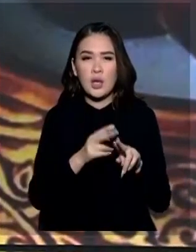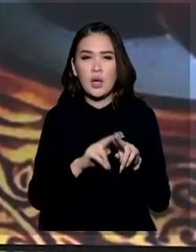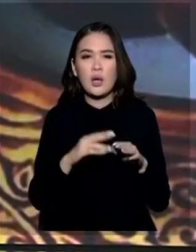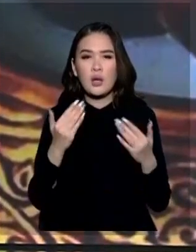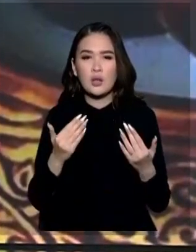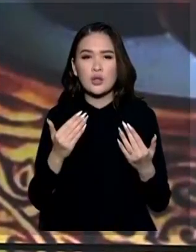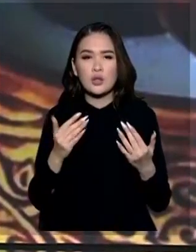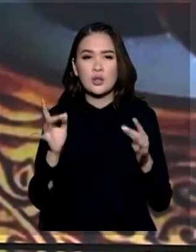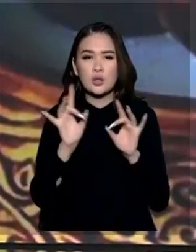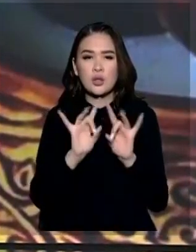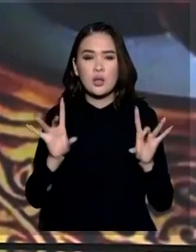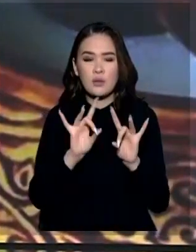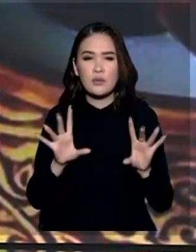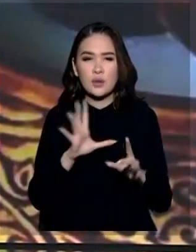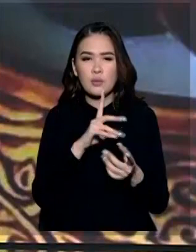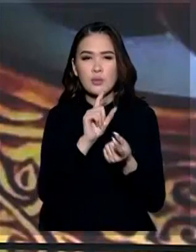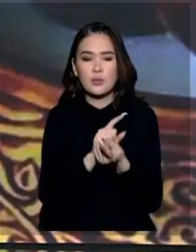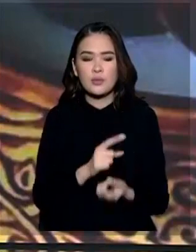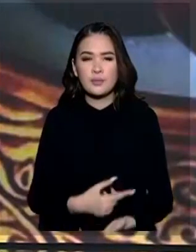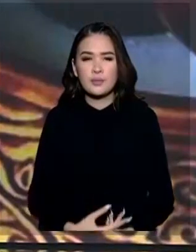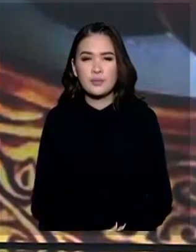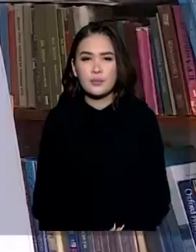Нұркен Әкімхан жоба авторымен жүздесіп қайтты.